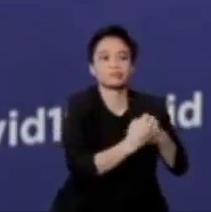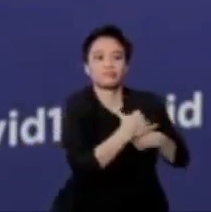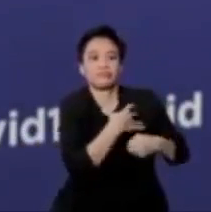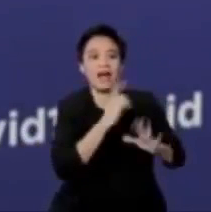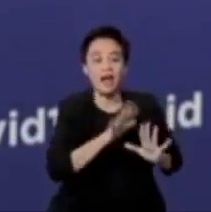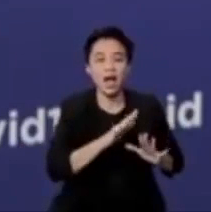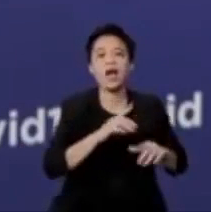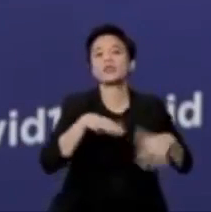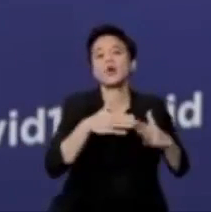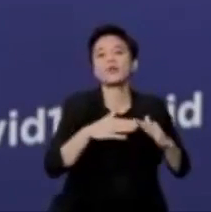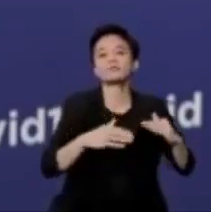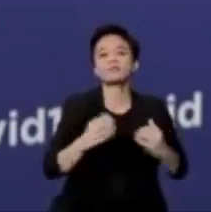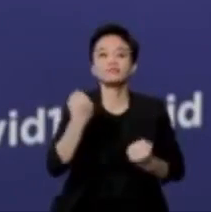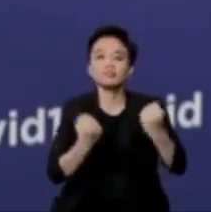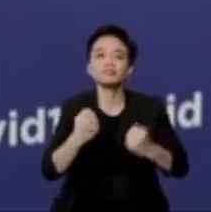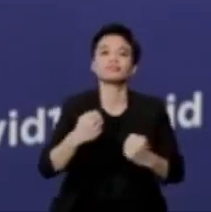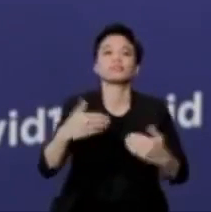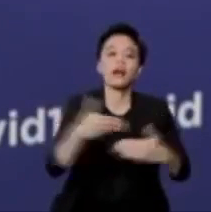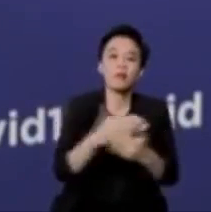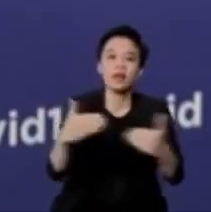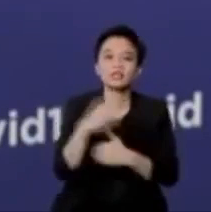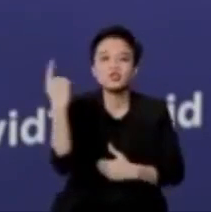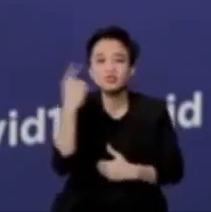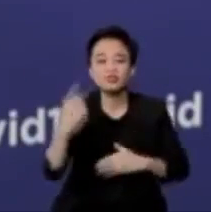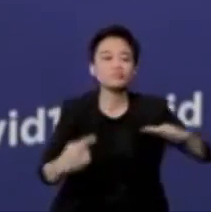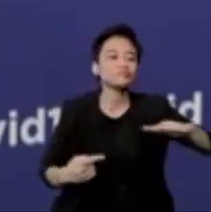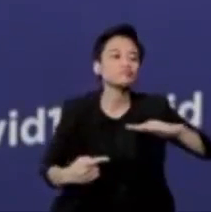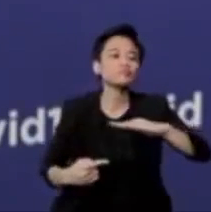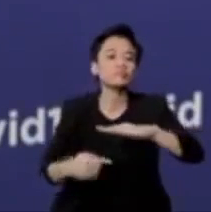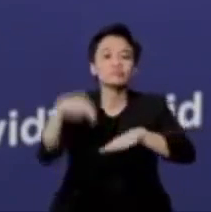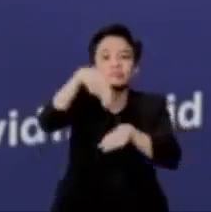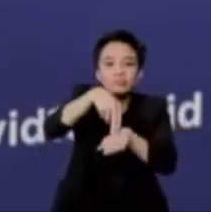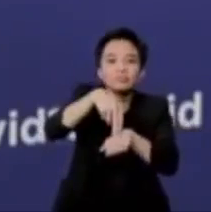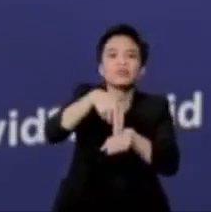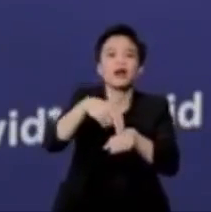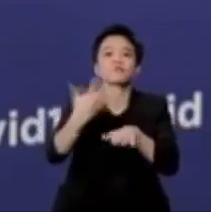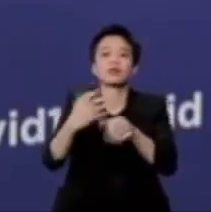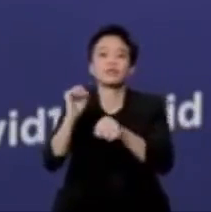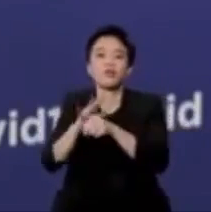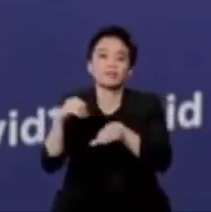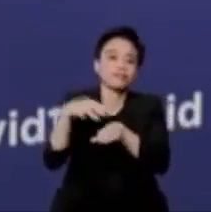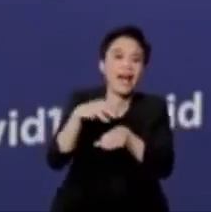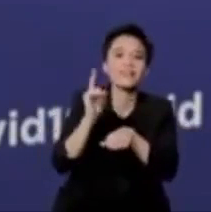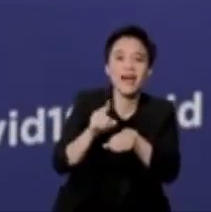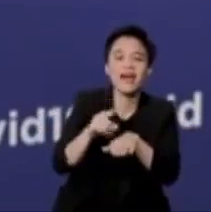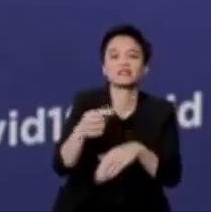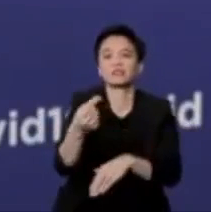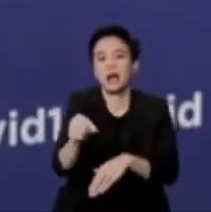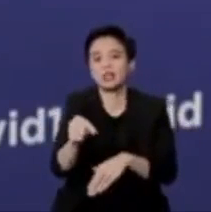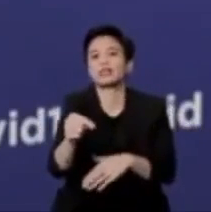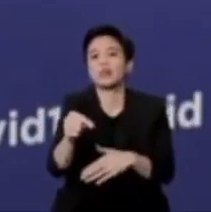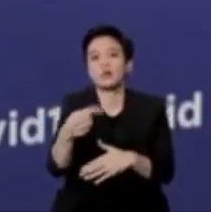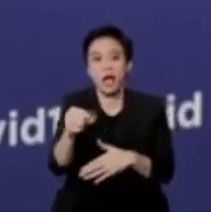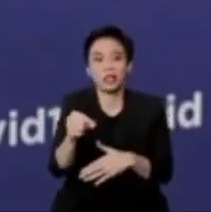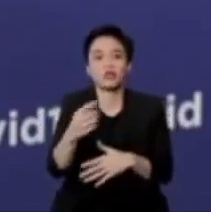diperjalanan naik kendaraan umum Itulah kenapa kita harus tetap waspada terutama yang menggunakan moda